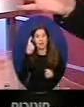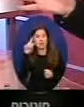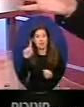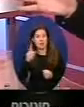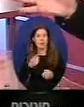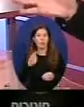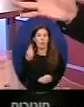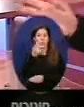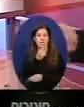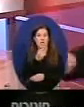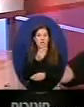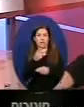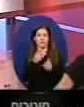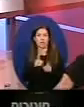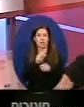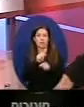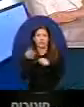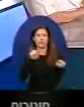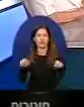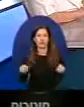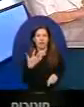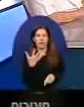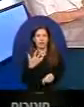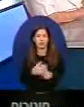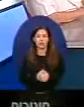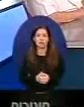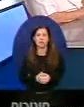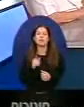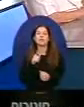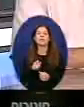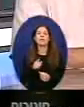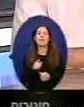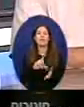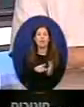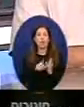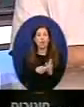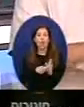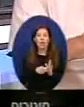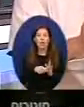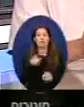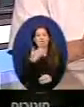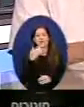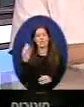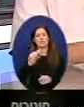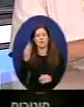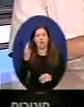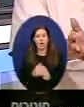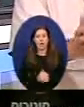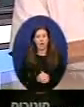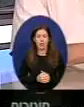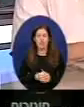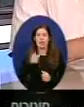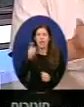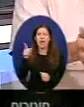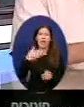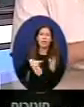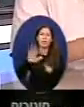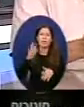שמתפצלים ל5 ראשי חץ נפלים? זה המגרש שלנו, המגרש הטכנולוגי זה המגרש הישראלי. היתרון שלהם עלינו